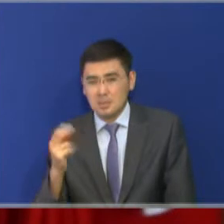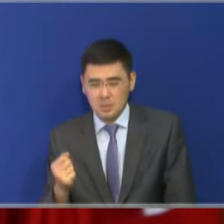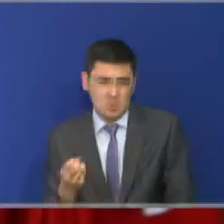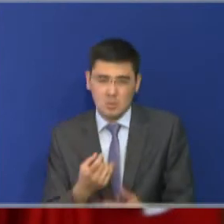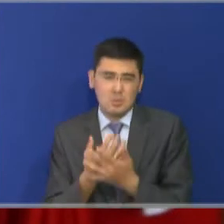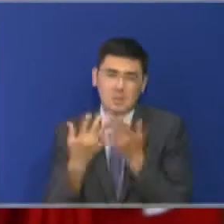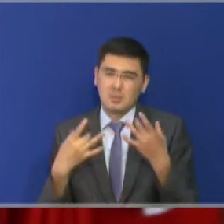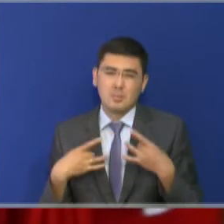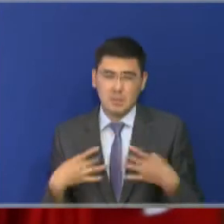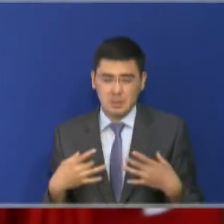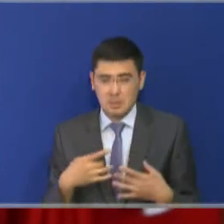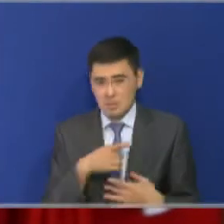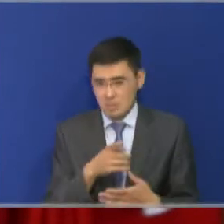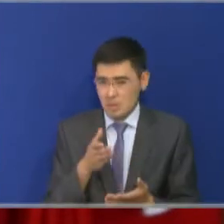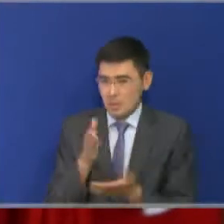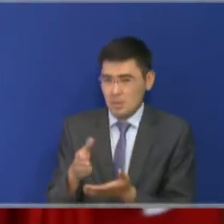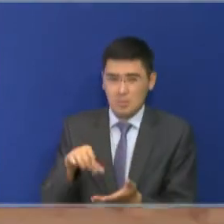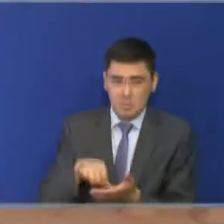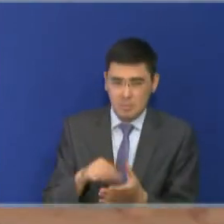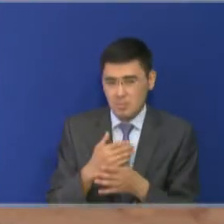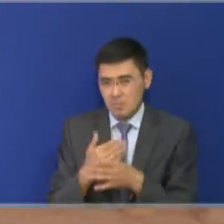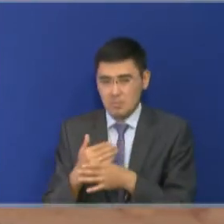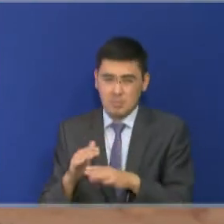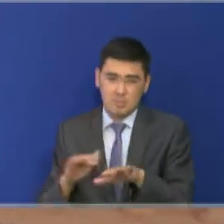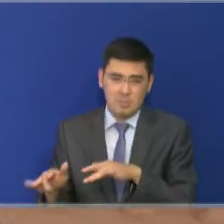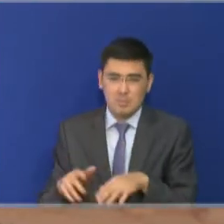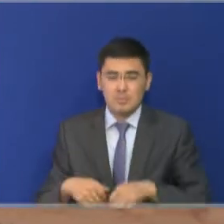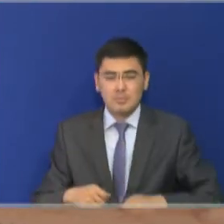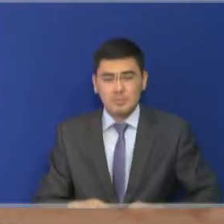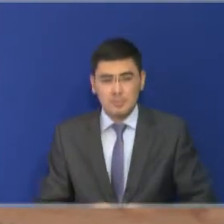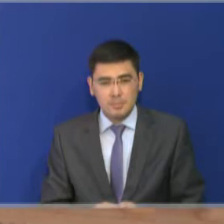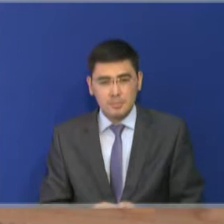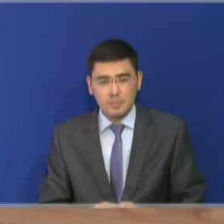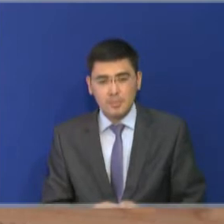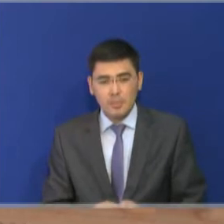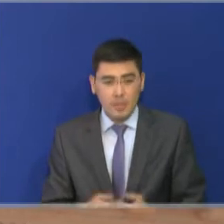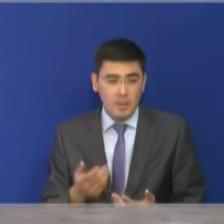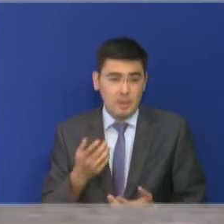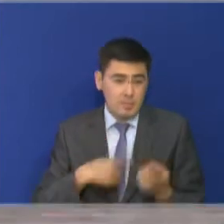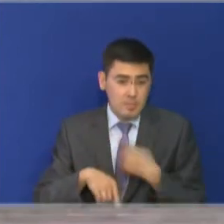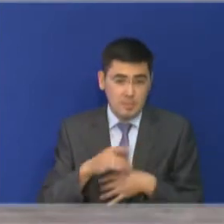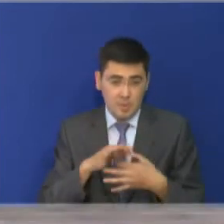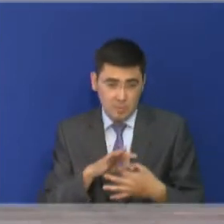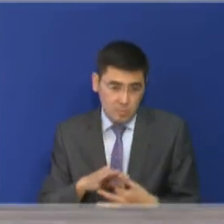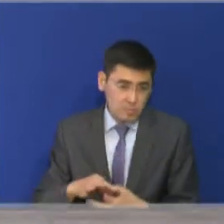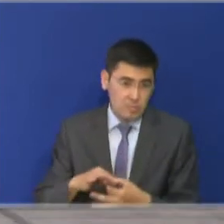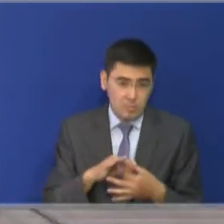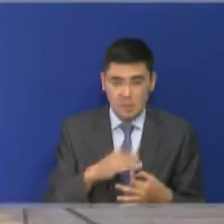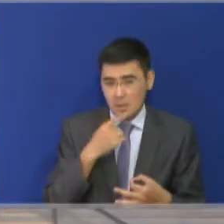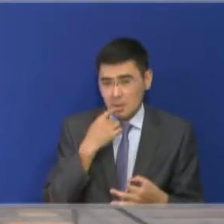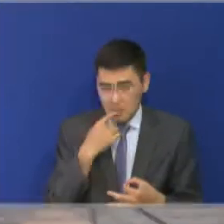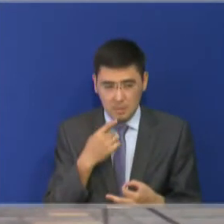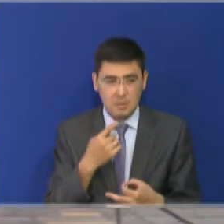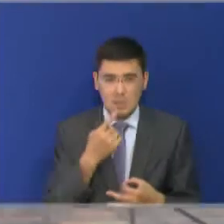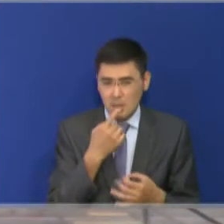сақтай отырып, осындай мерекелер шама шарқымша өткізуге тырысамыз. Бірлік береке бастауы, жүзі басқа болса да жүрегі бір, тілі басқа болса да